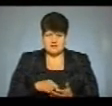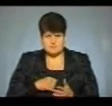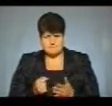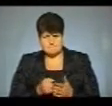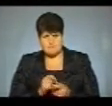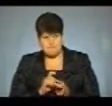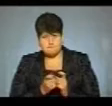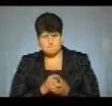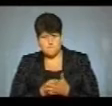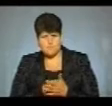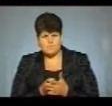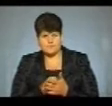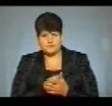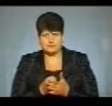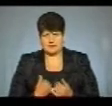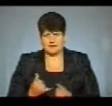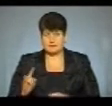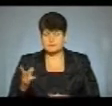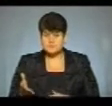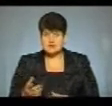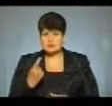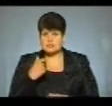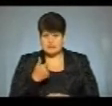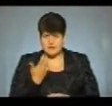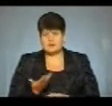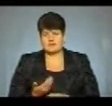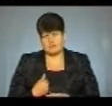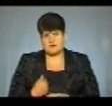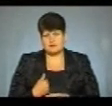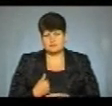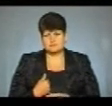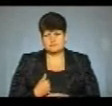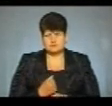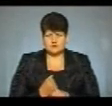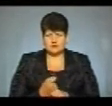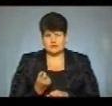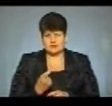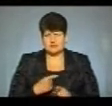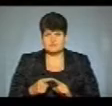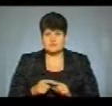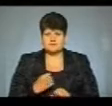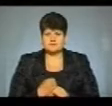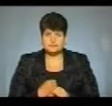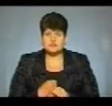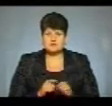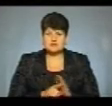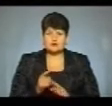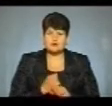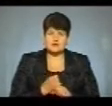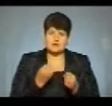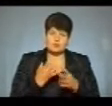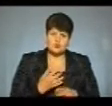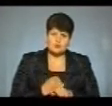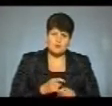маленької донечки своєї йти. І за рік часу я встала, і трошки скоріше я встала. І спочатку я працювала просто на